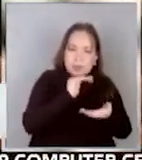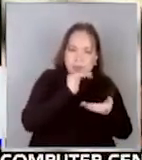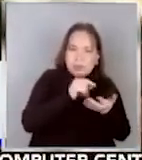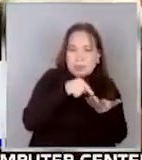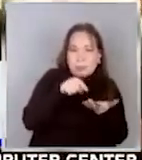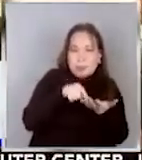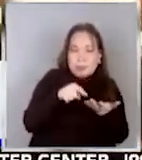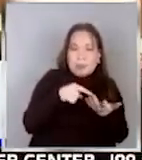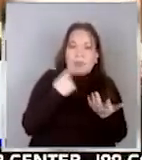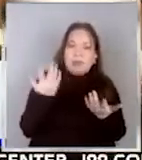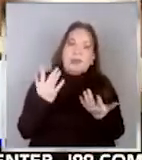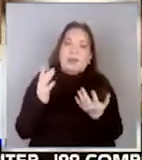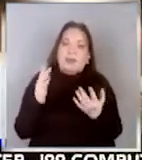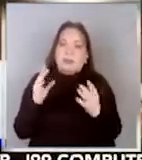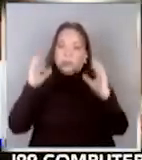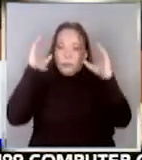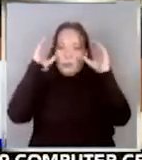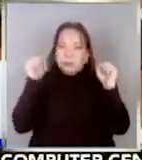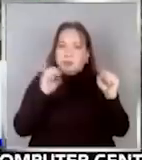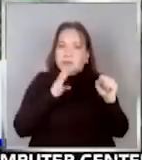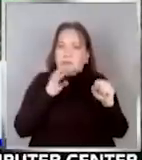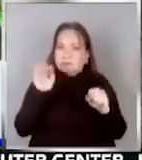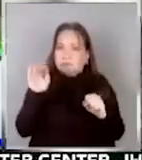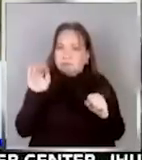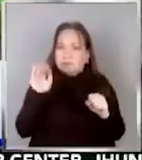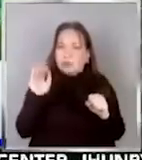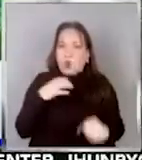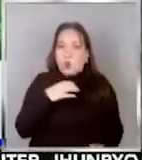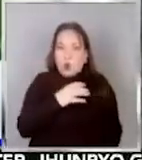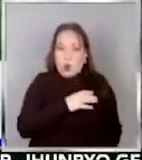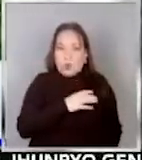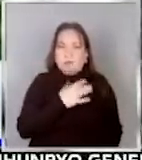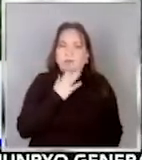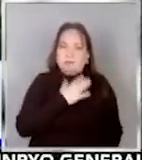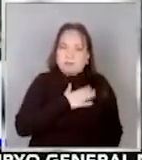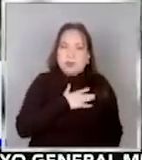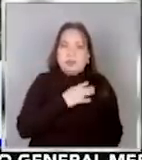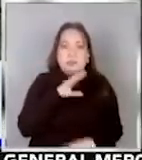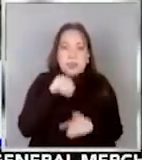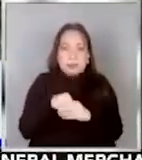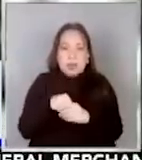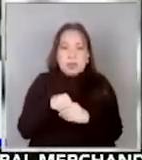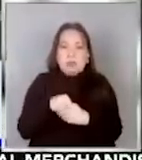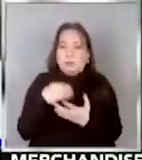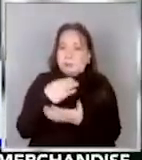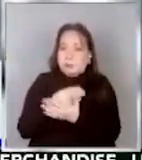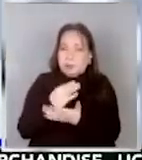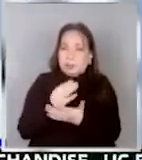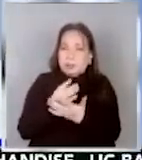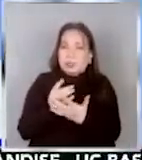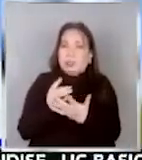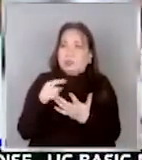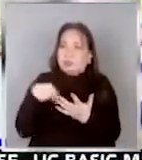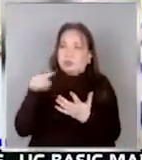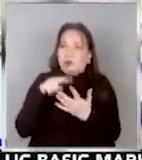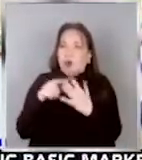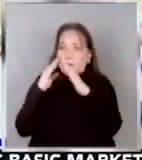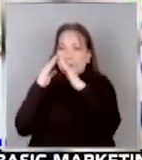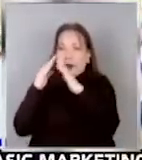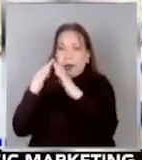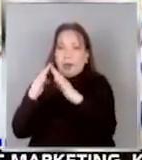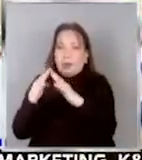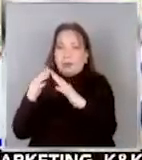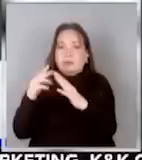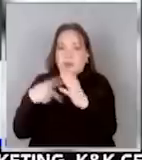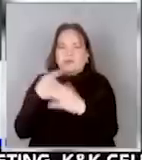na isama na sa mga susunod na budget ng bansa ang pondo para sa mga housing interest support o pabahay para sa mga